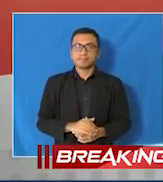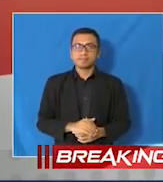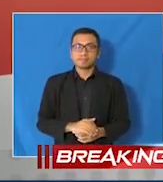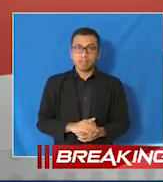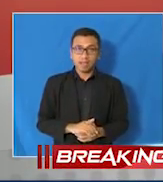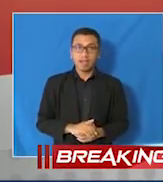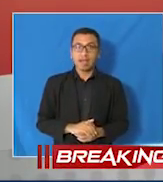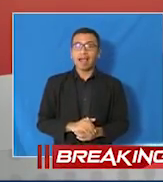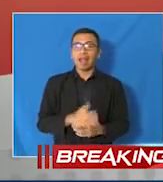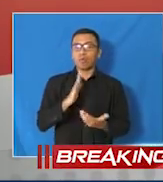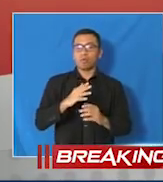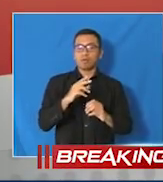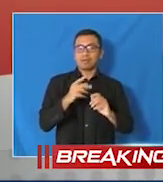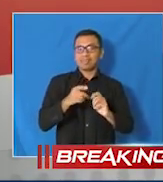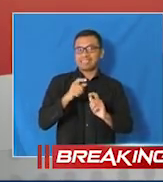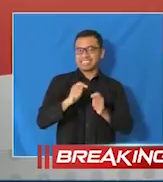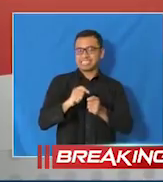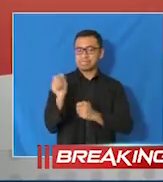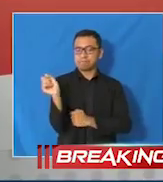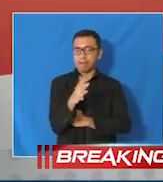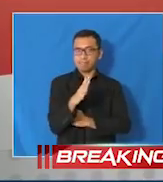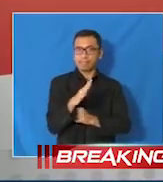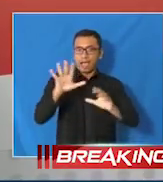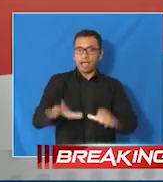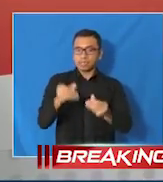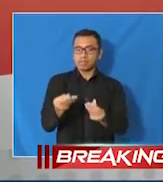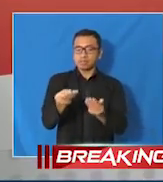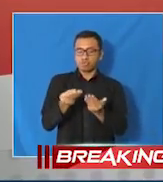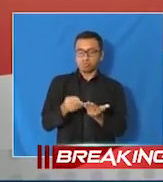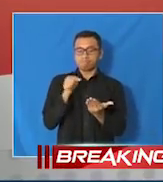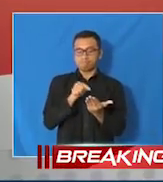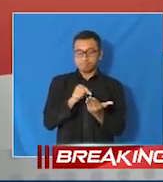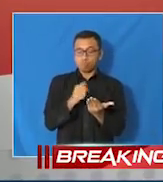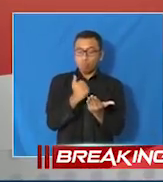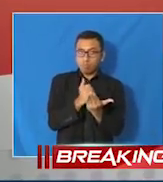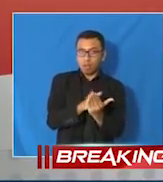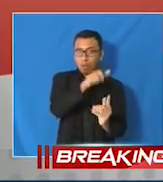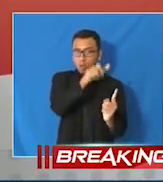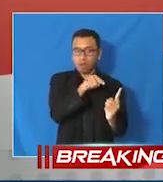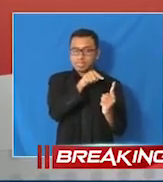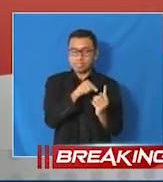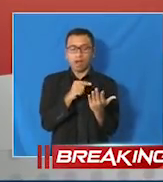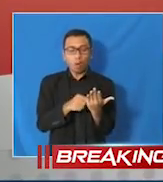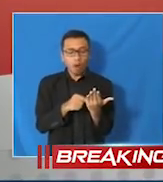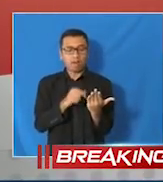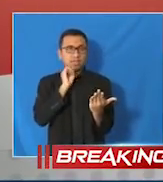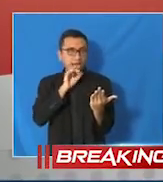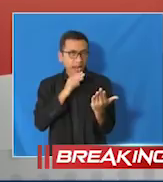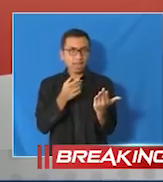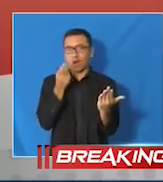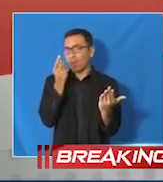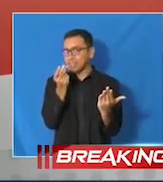hasil pemeriksaan repites kita sudah bisa memberikan saran bisa memberikan rekomendasi